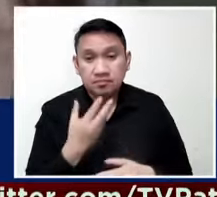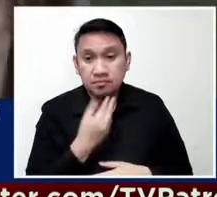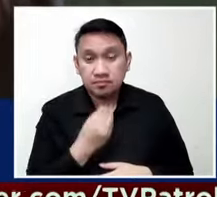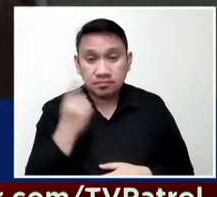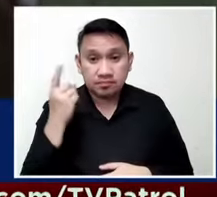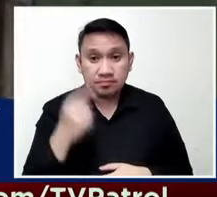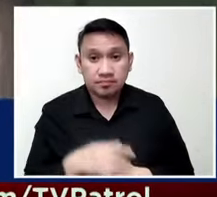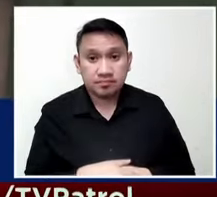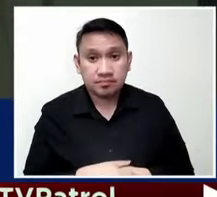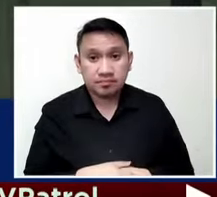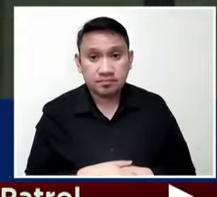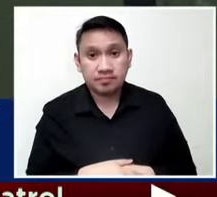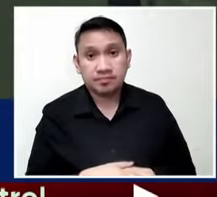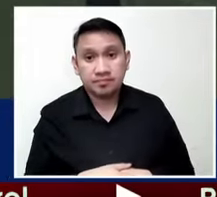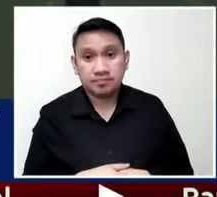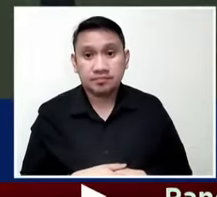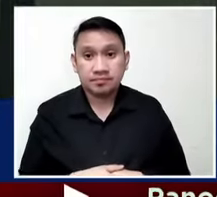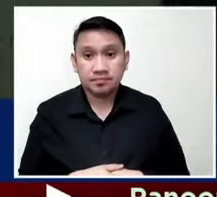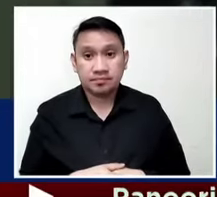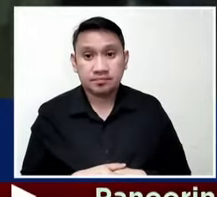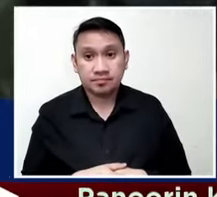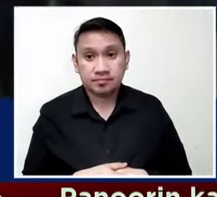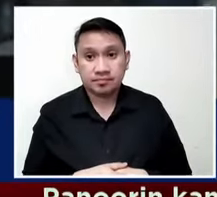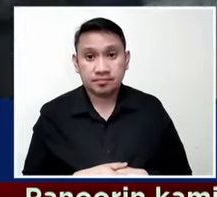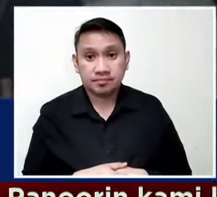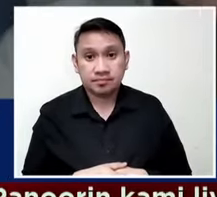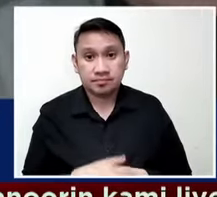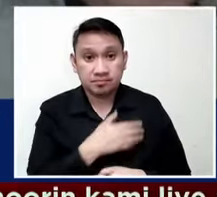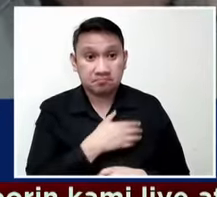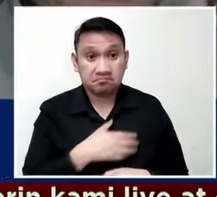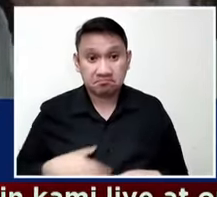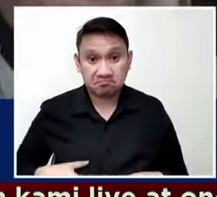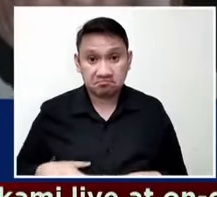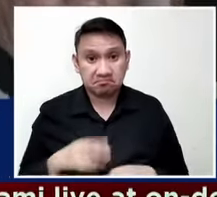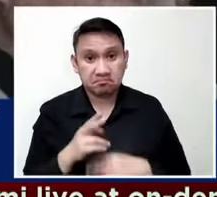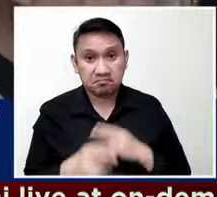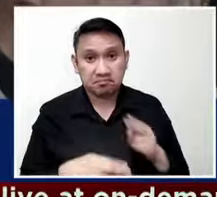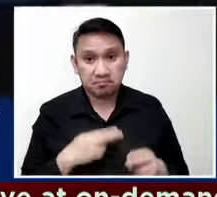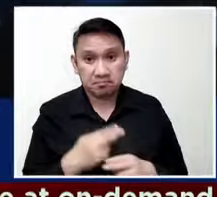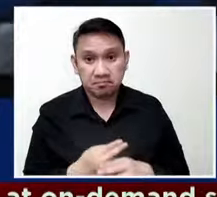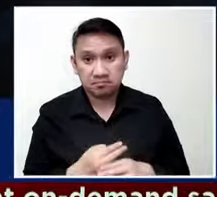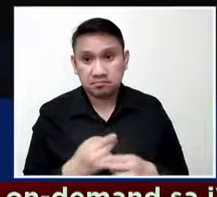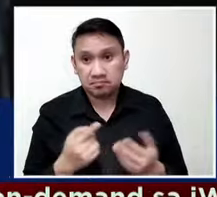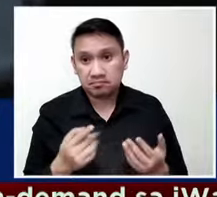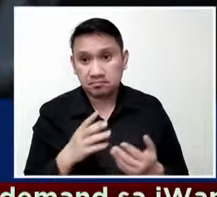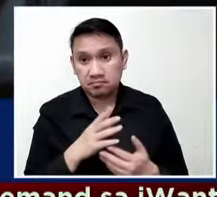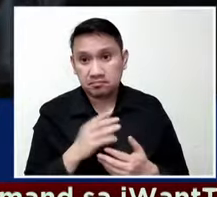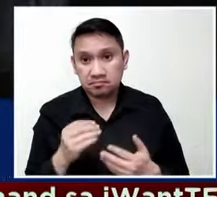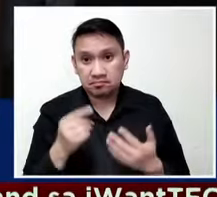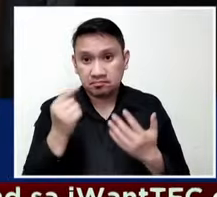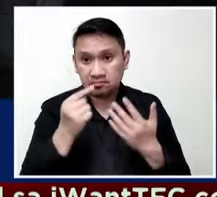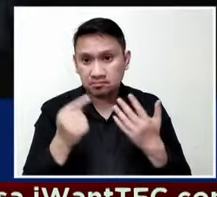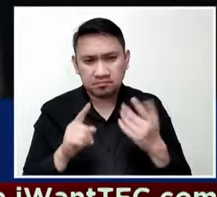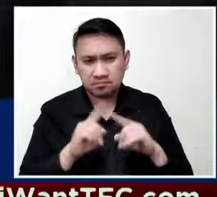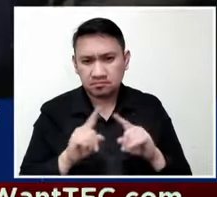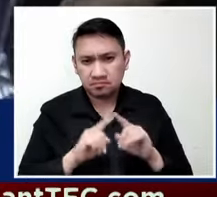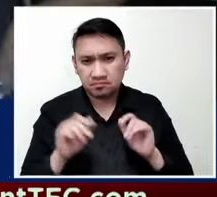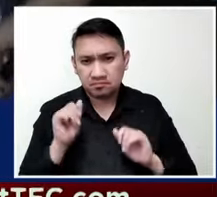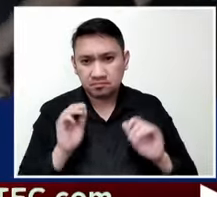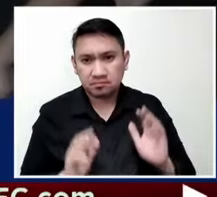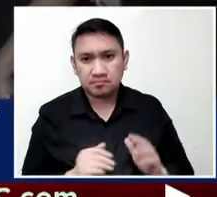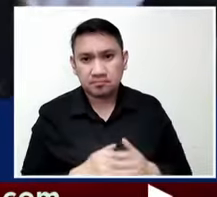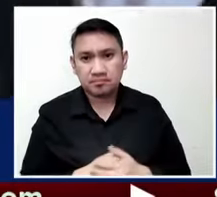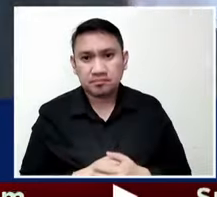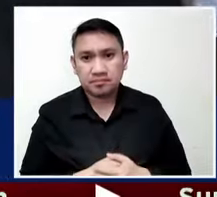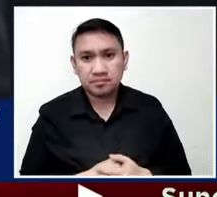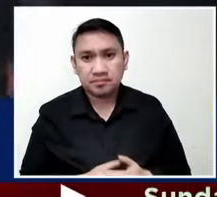Universe 2022 Arbony Gabriel, Tambalang KD Estrada at Alexa Ilacad, Angie Salvacion, Brent Manalo at iba